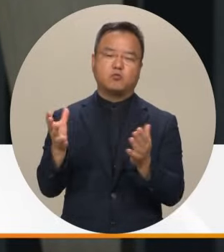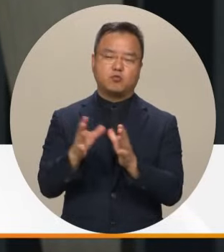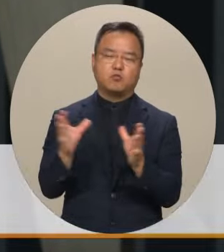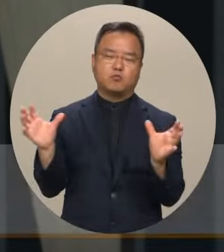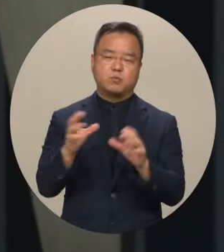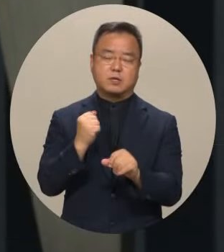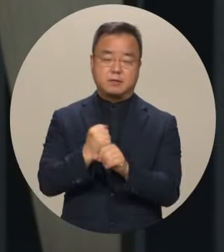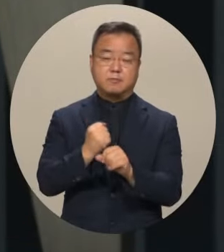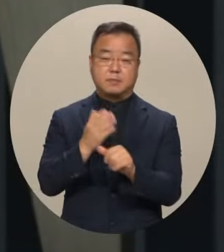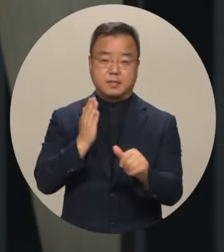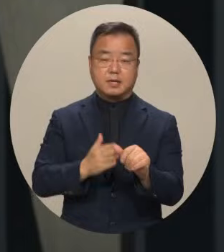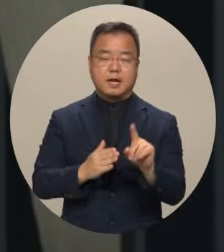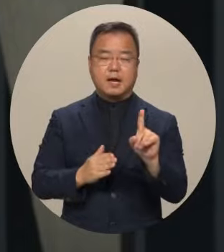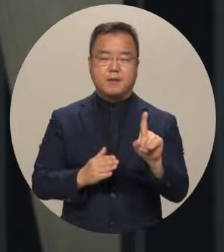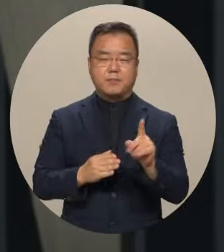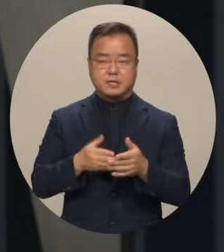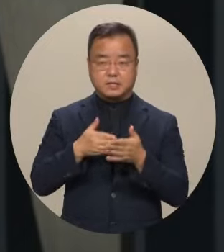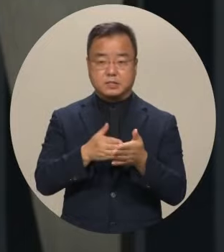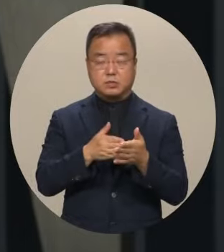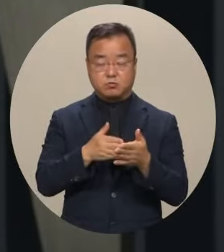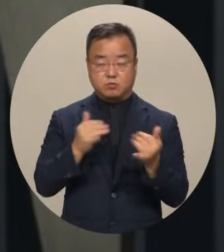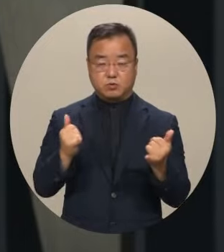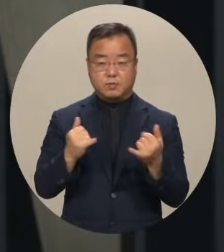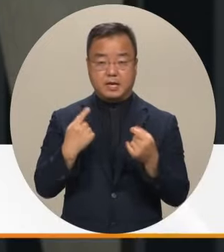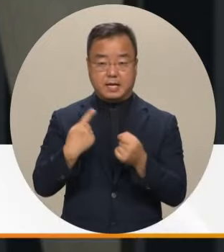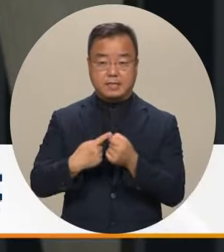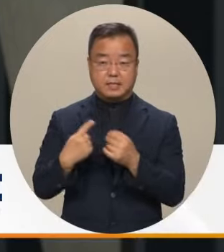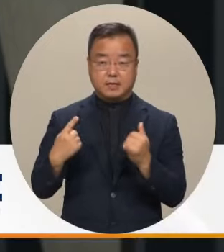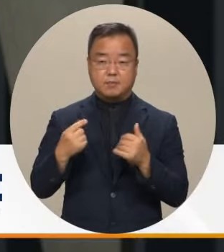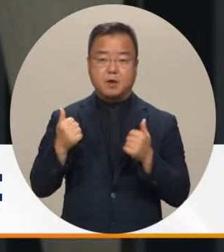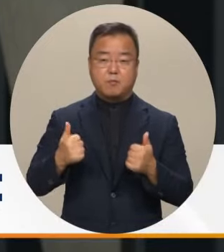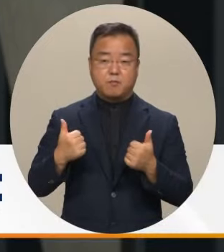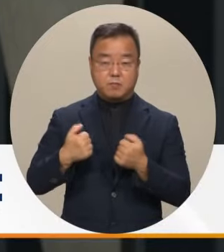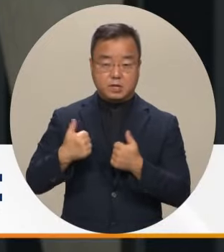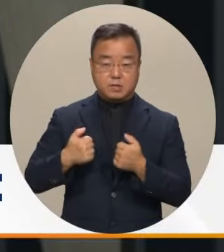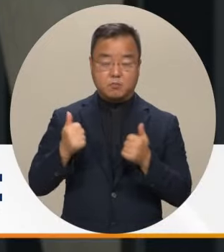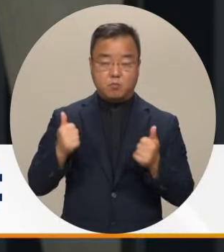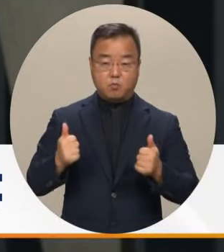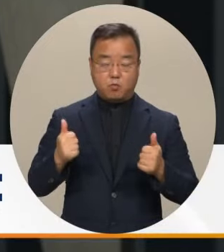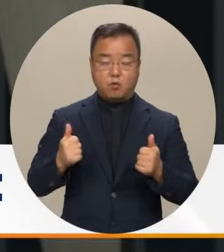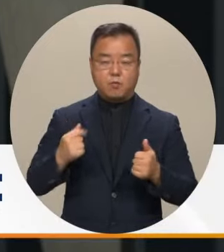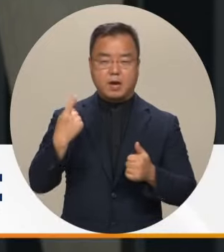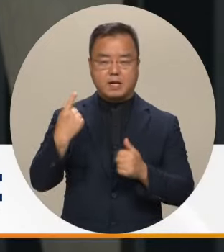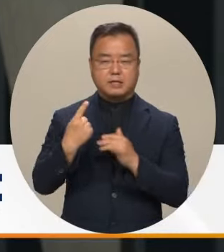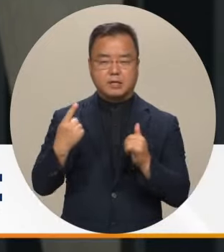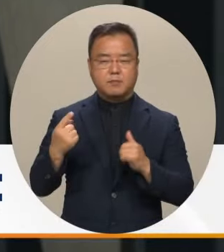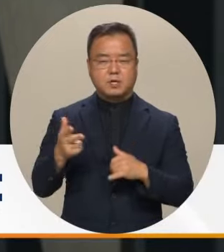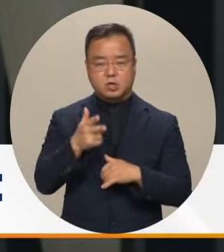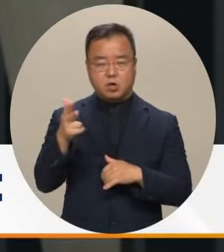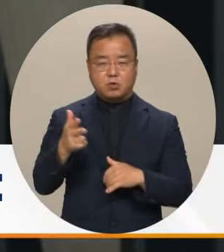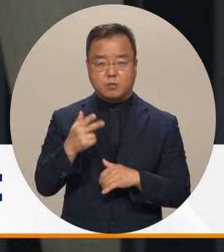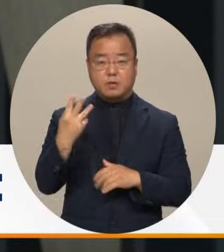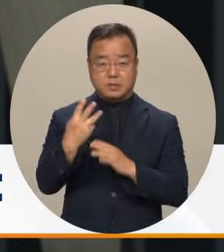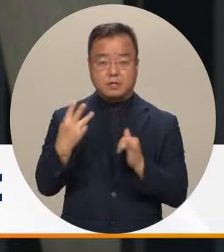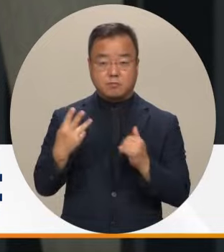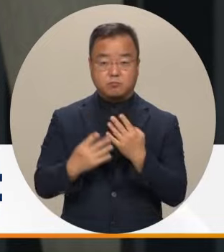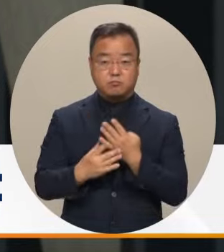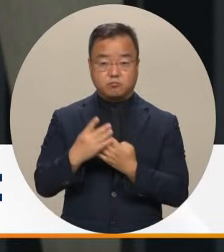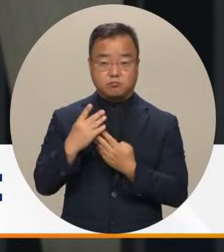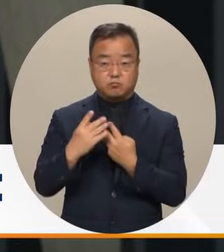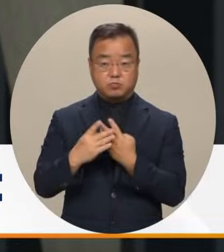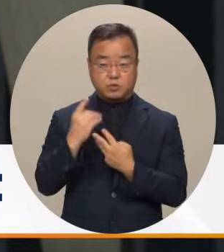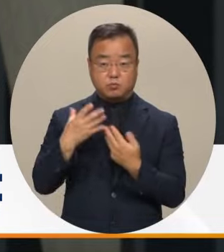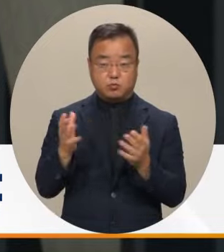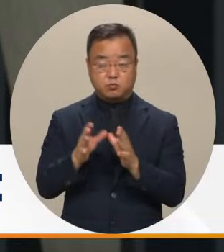그럼 이제 한 명은 지원자 한 한 명은 면접관 한 명은 영상 촬영을 하는 거죠 그렇게 되면 실제로 면접관이 돼서 지원자를